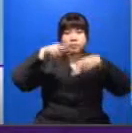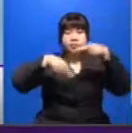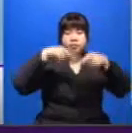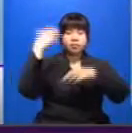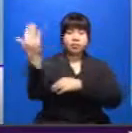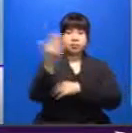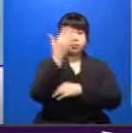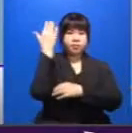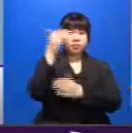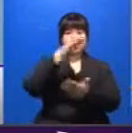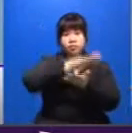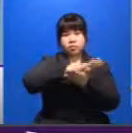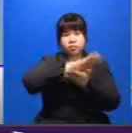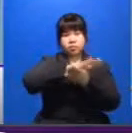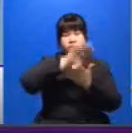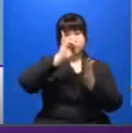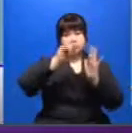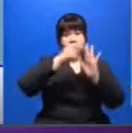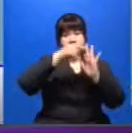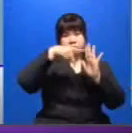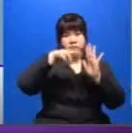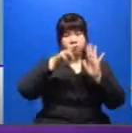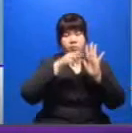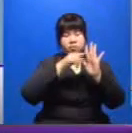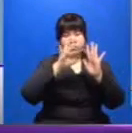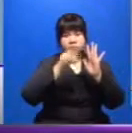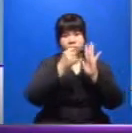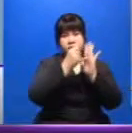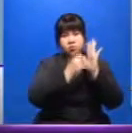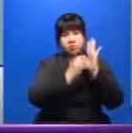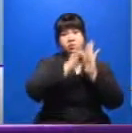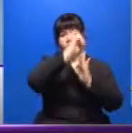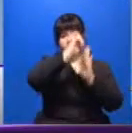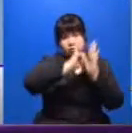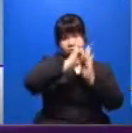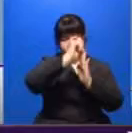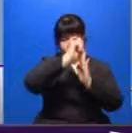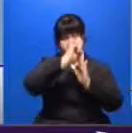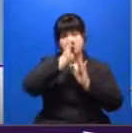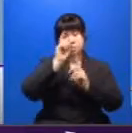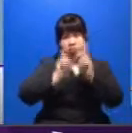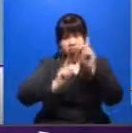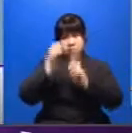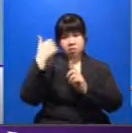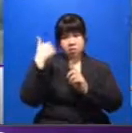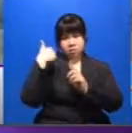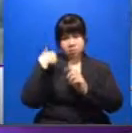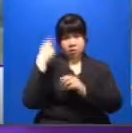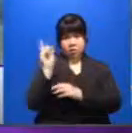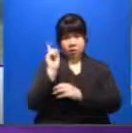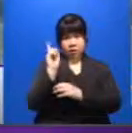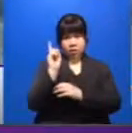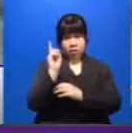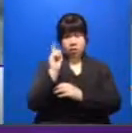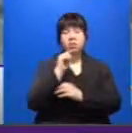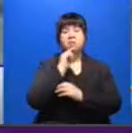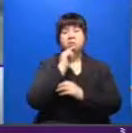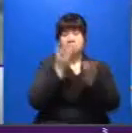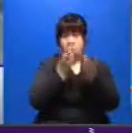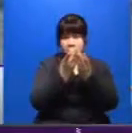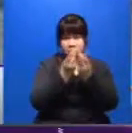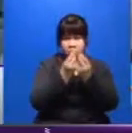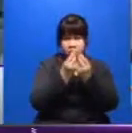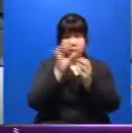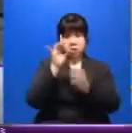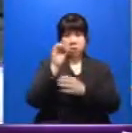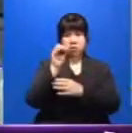โรงเรียนยุพราชในตัวเมืองเชียงใหม่วัดค่าได้ 182ไมโครกรัมต่อลูกบาทเมตเป็นสถิติสูงสุดใน